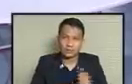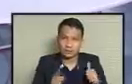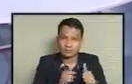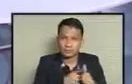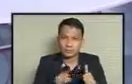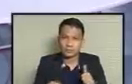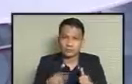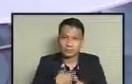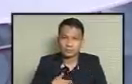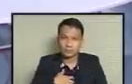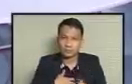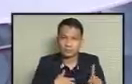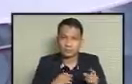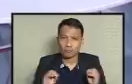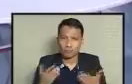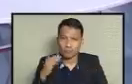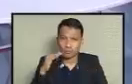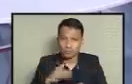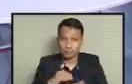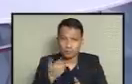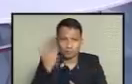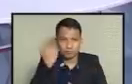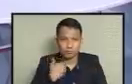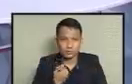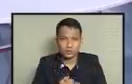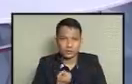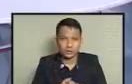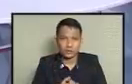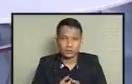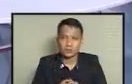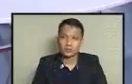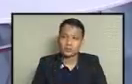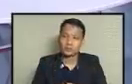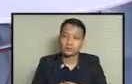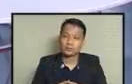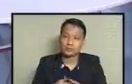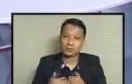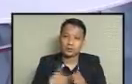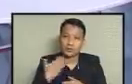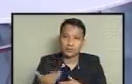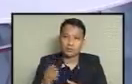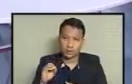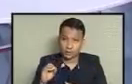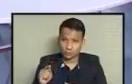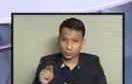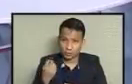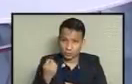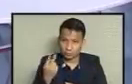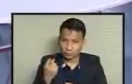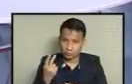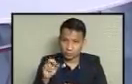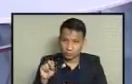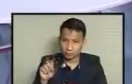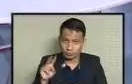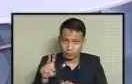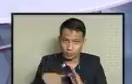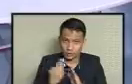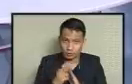unang-unang reklamo niyo, Sir, ay wala sa minimum. Yes po, Sir. Tapos wala pang OT kasi 12 hours kayo pinagtatrabaho.